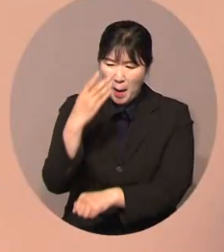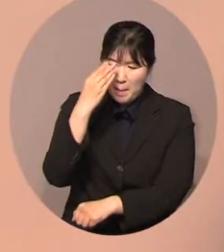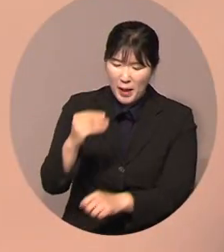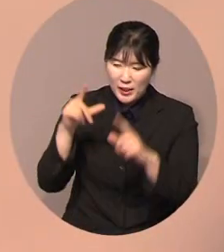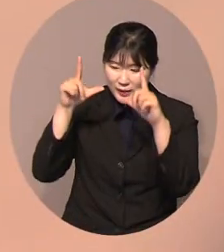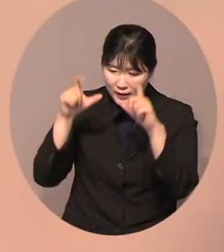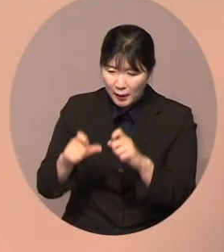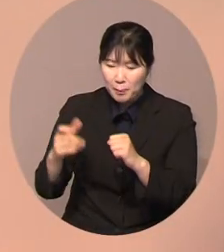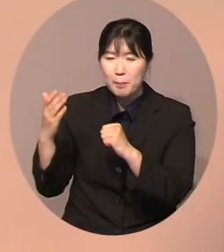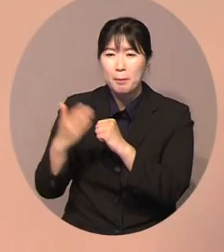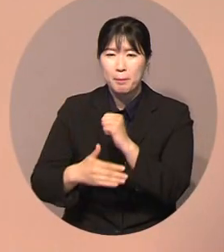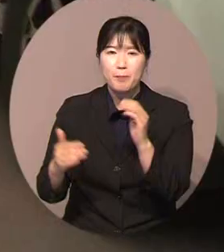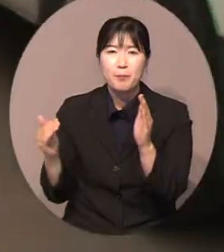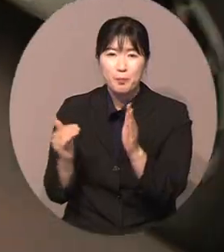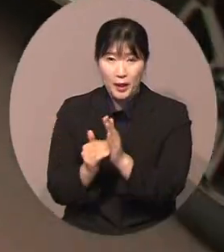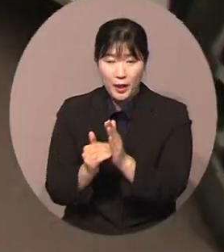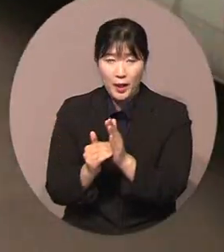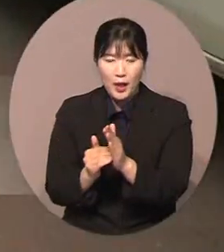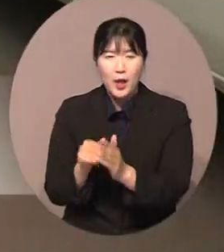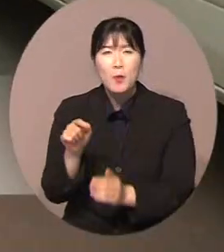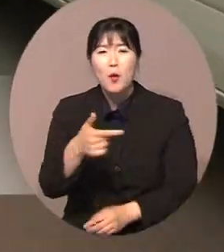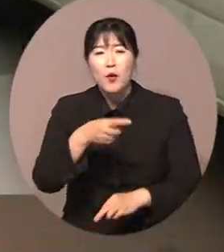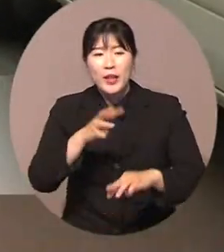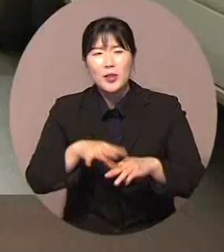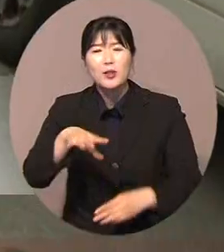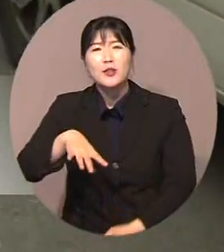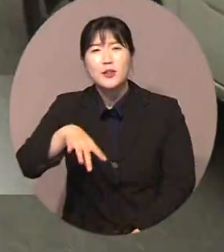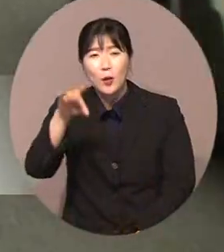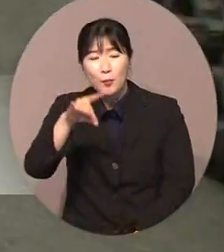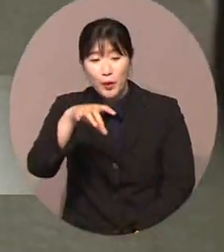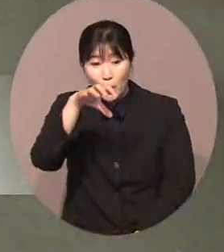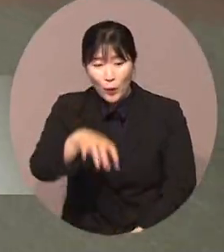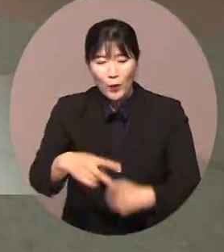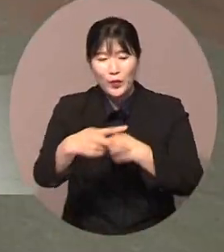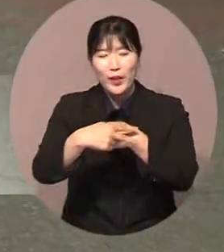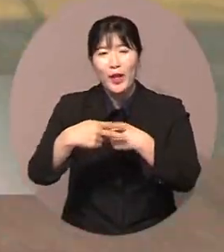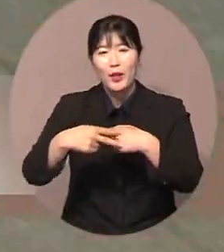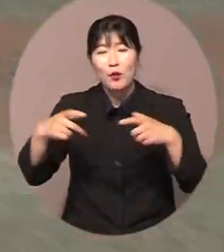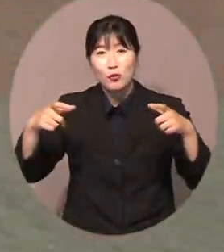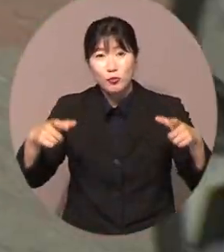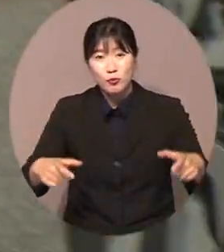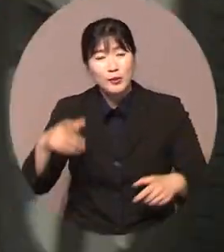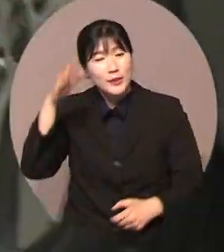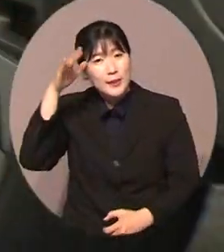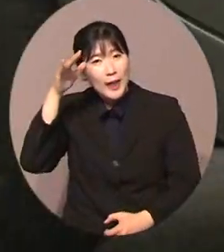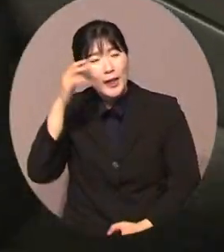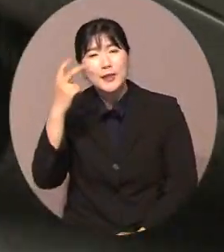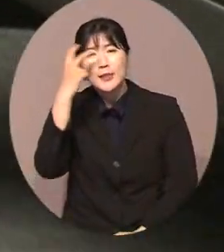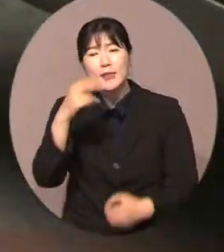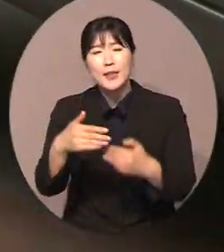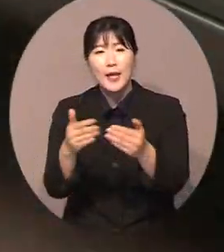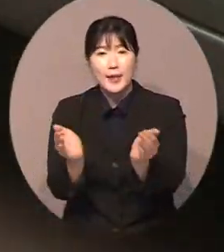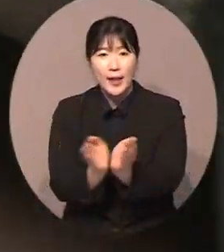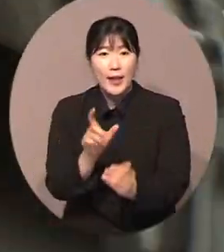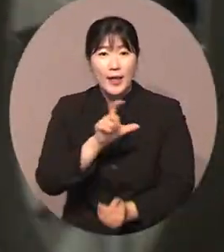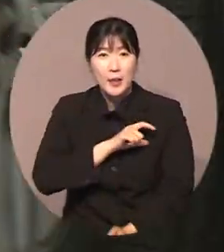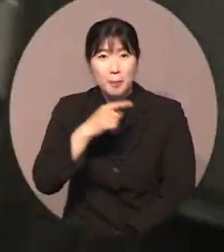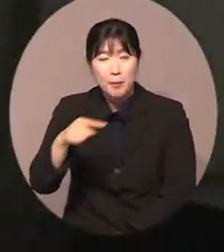사진을 찍습니다. 대전시 최초로 대덕구에서 활동을 시작한 반려견 순찰대